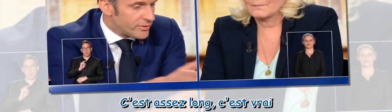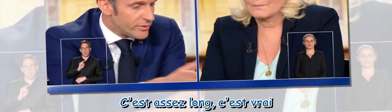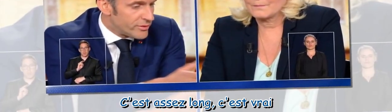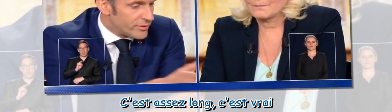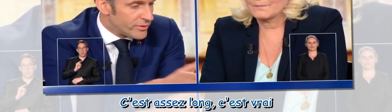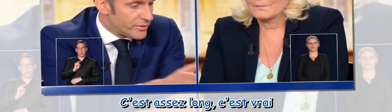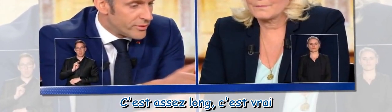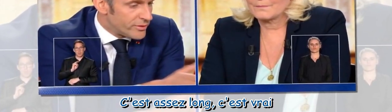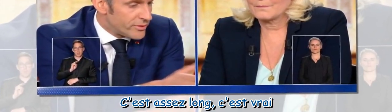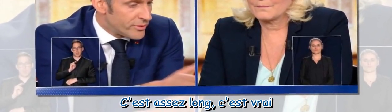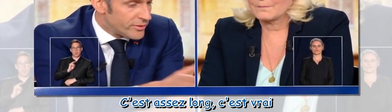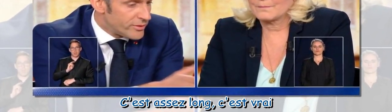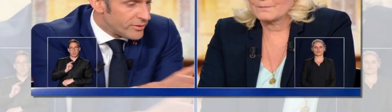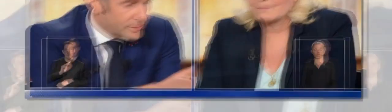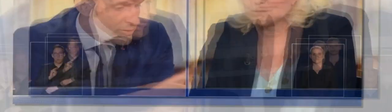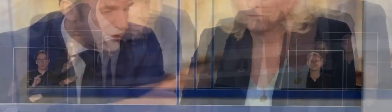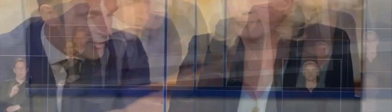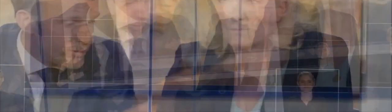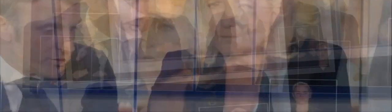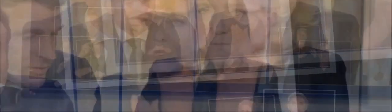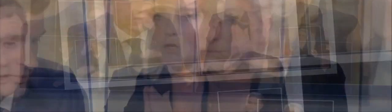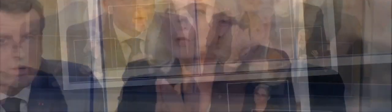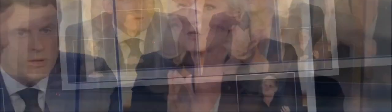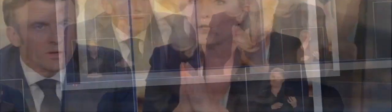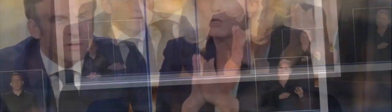si est-il assez long si et ce qui est vrai